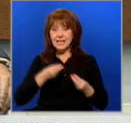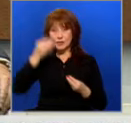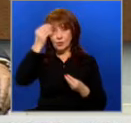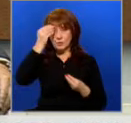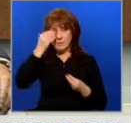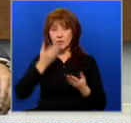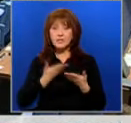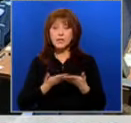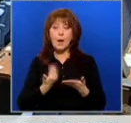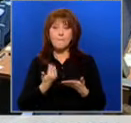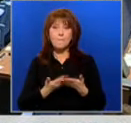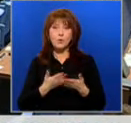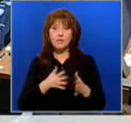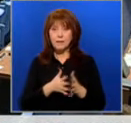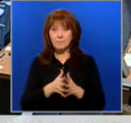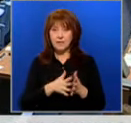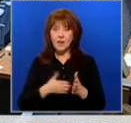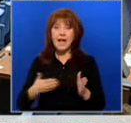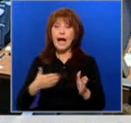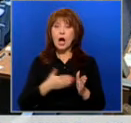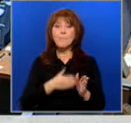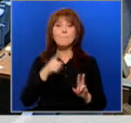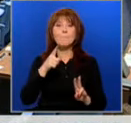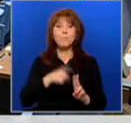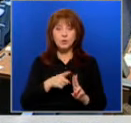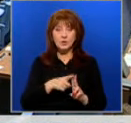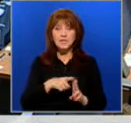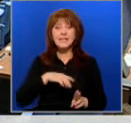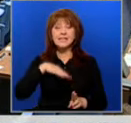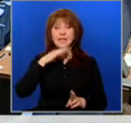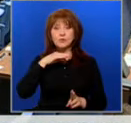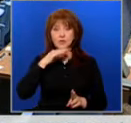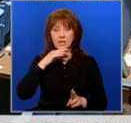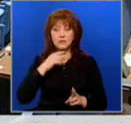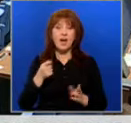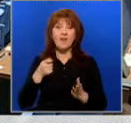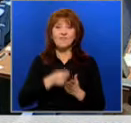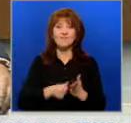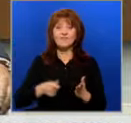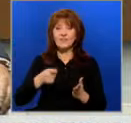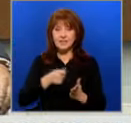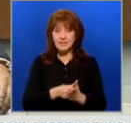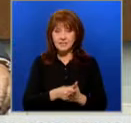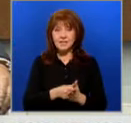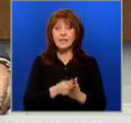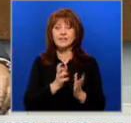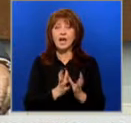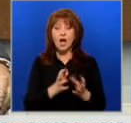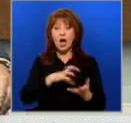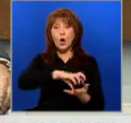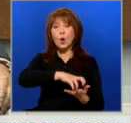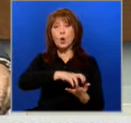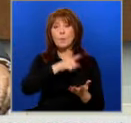потребител към режима в Путин, са достатъчни да финансират групировката, паравоенната групировка